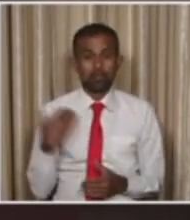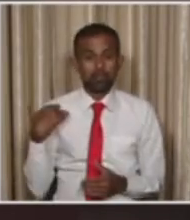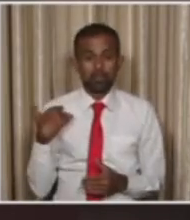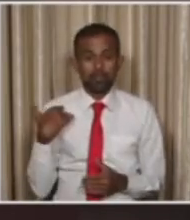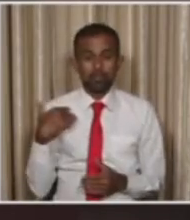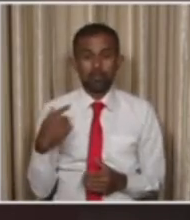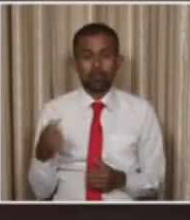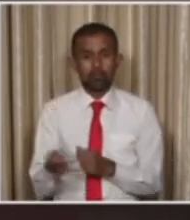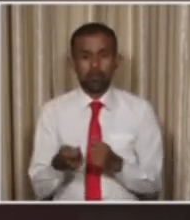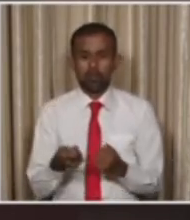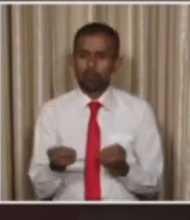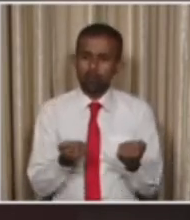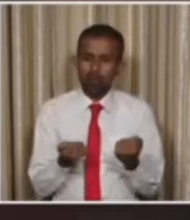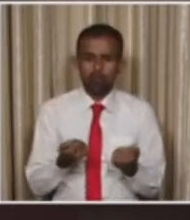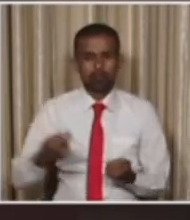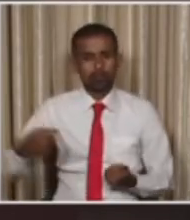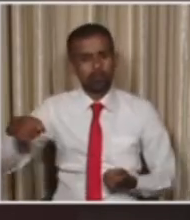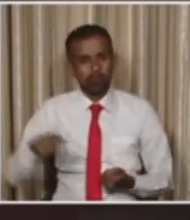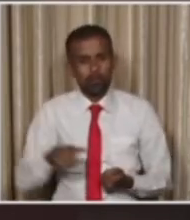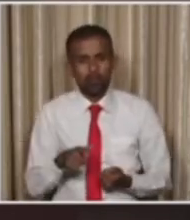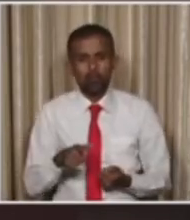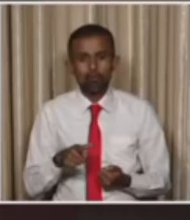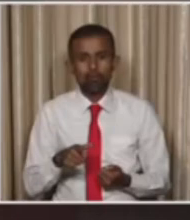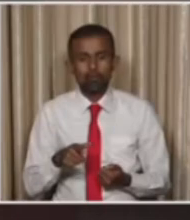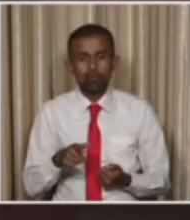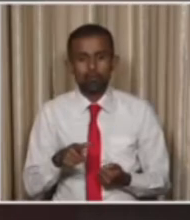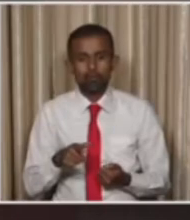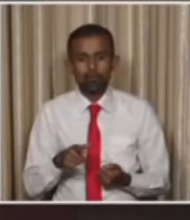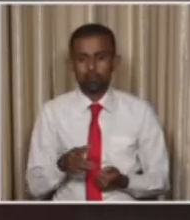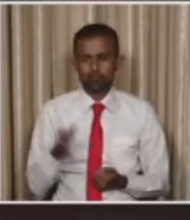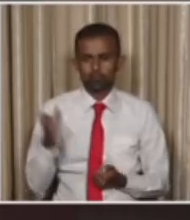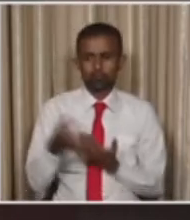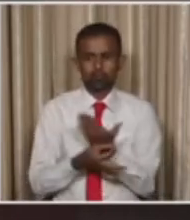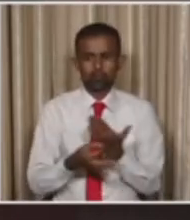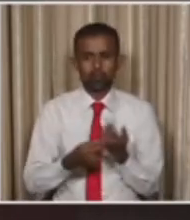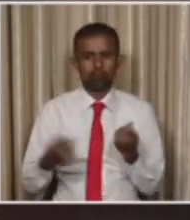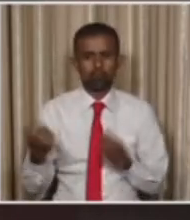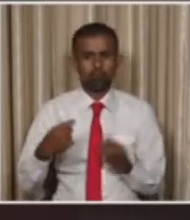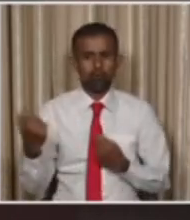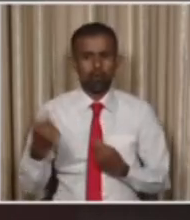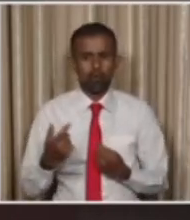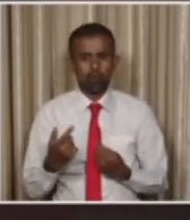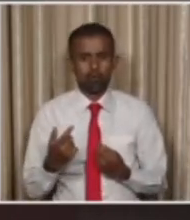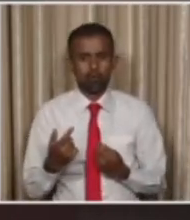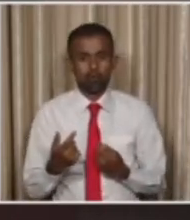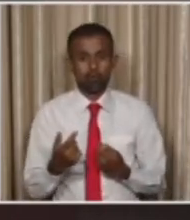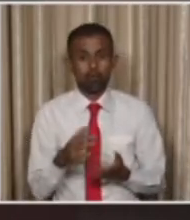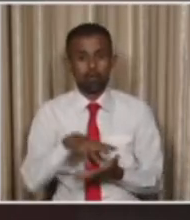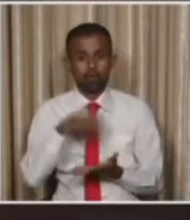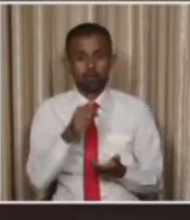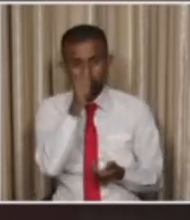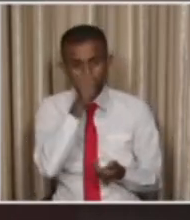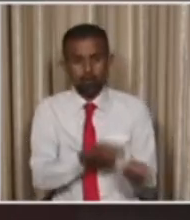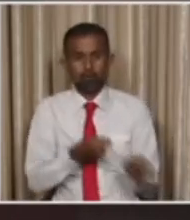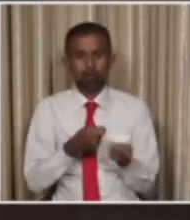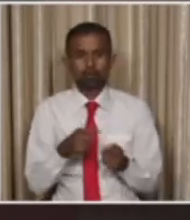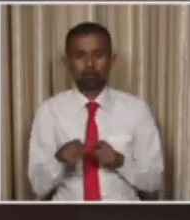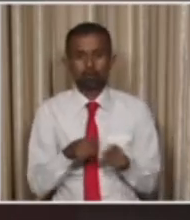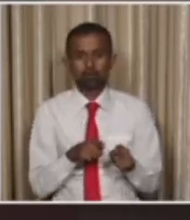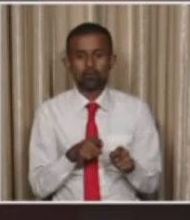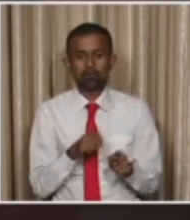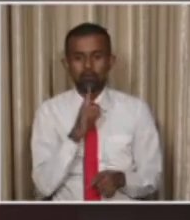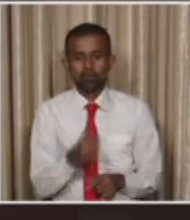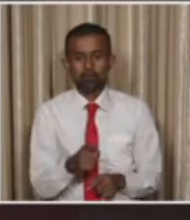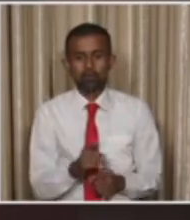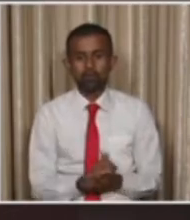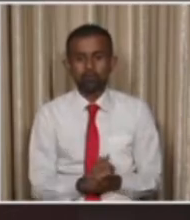ගත්තොත් කාර් එකක් යානයක් ගත්තොත් වාහනයක් ගත්තොත් එක කියයි ඔන්න කුඩු කුල්ල කියයි. එක්කෝ නිදන් කඩලා කියයි. ඒකටත් මොකක් හරි